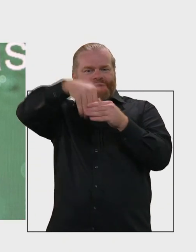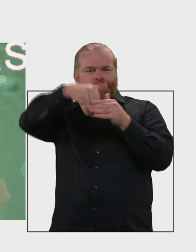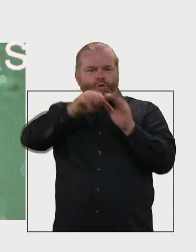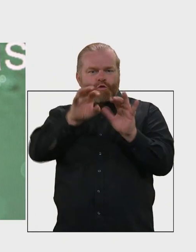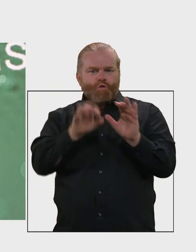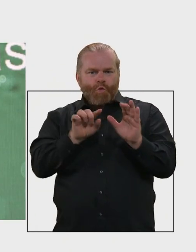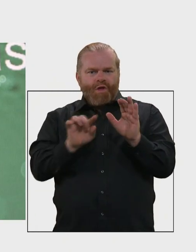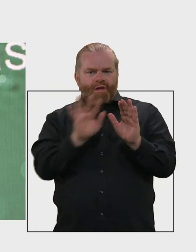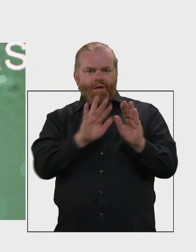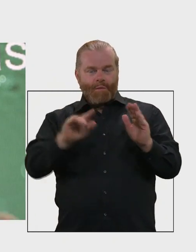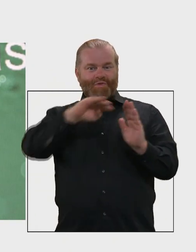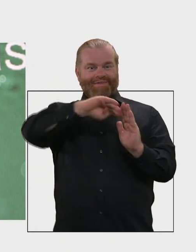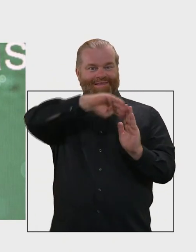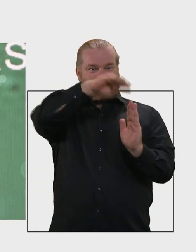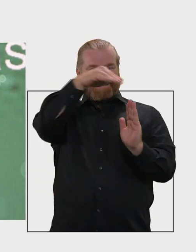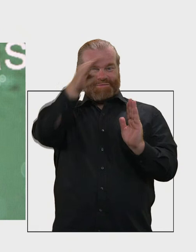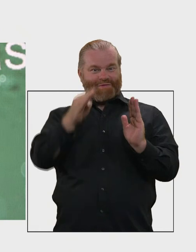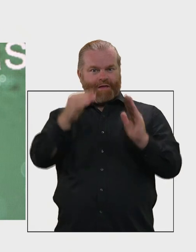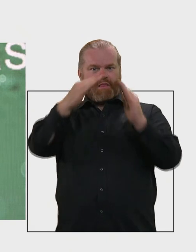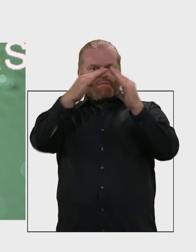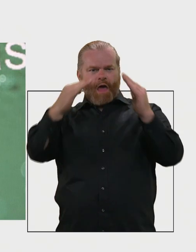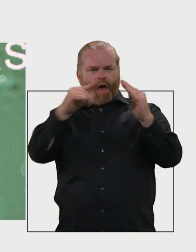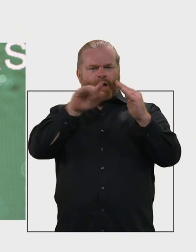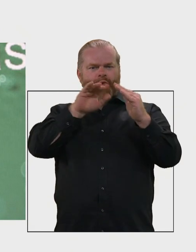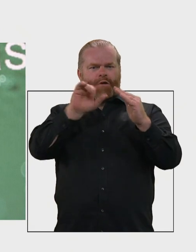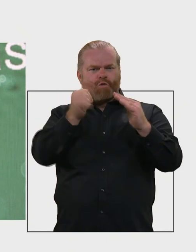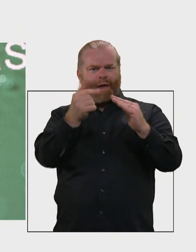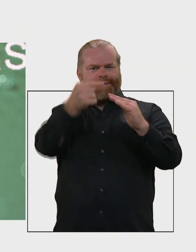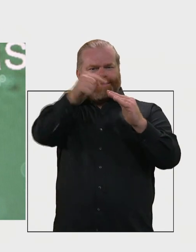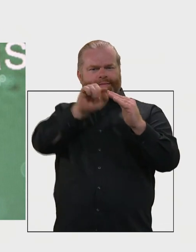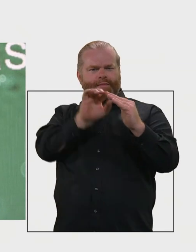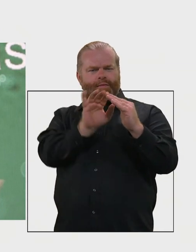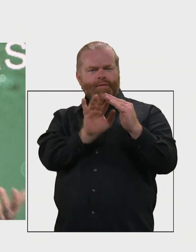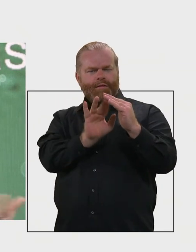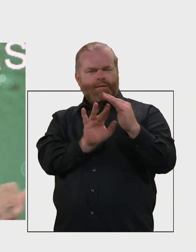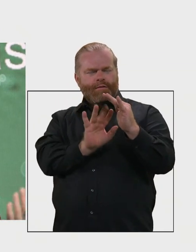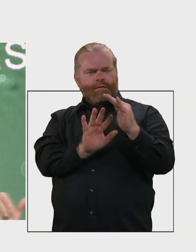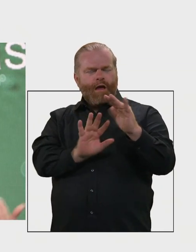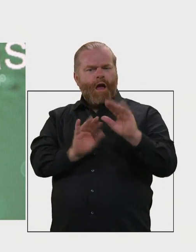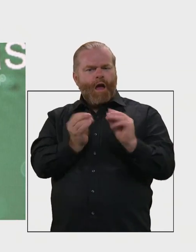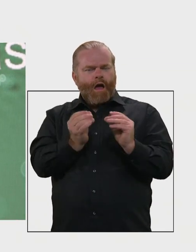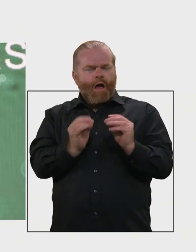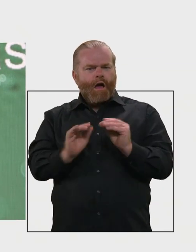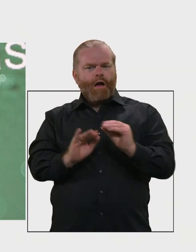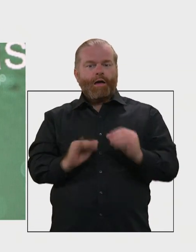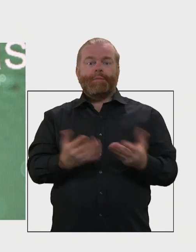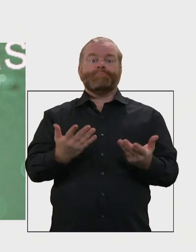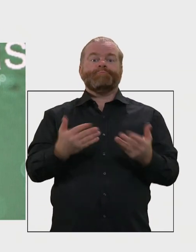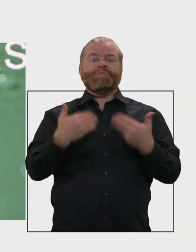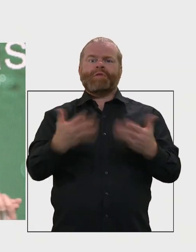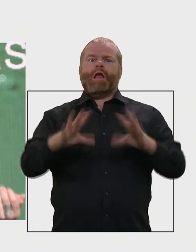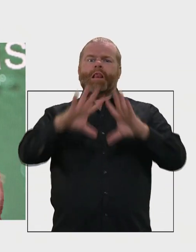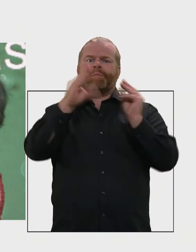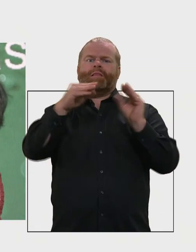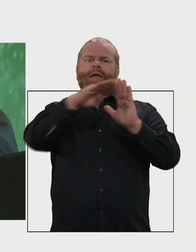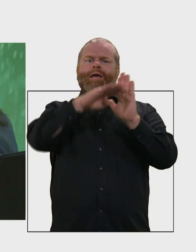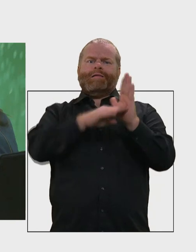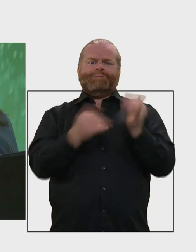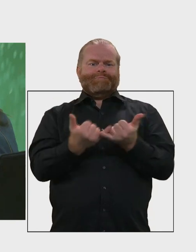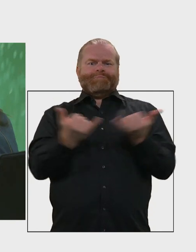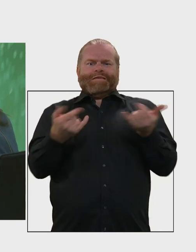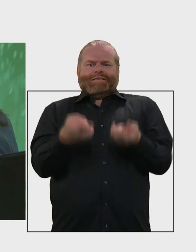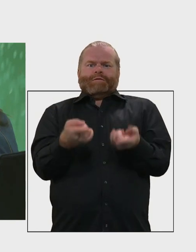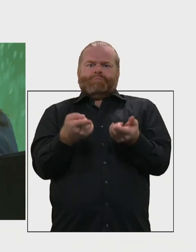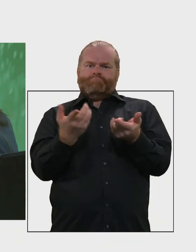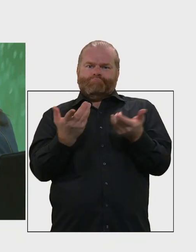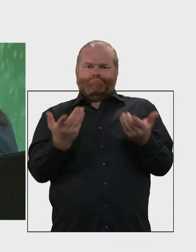gibt keine allgemeingültige Regelung, wie stelle ich ein Dachziegel tastbar dar. Okay. Also da haben wir viel